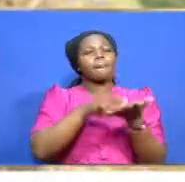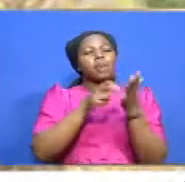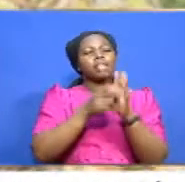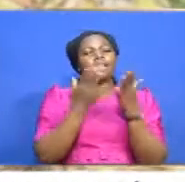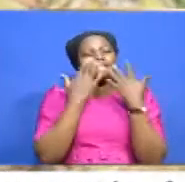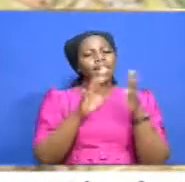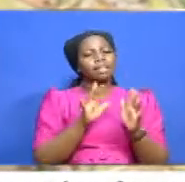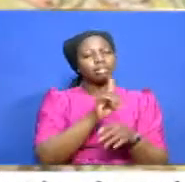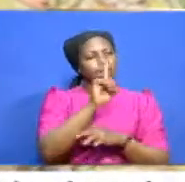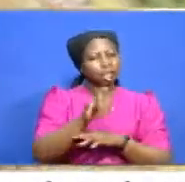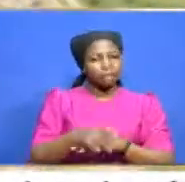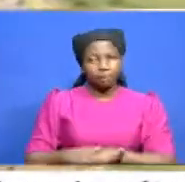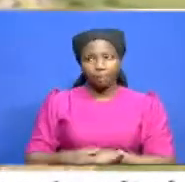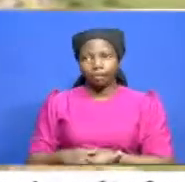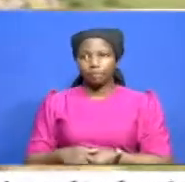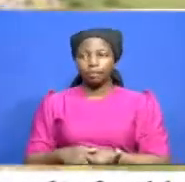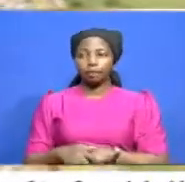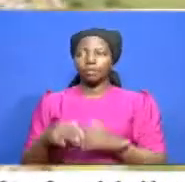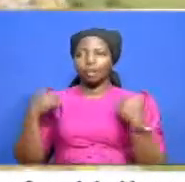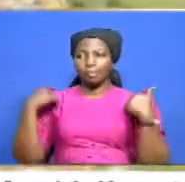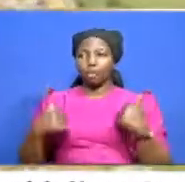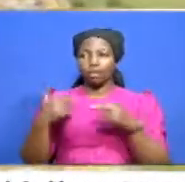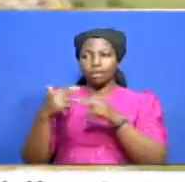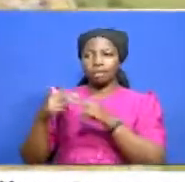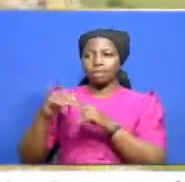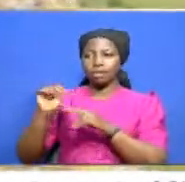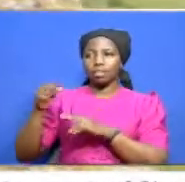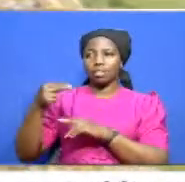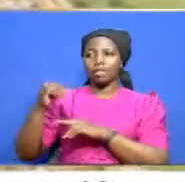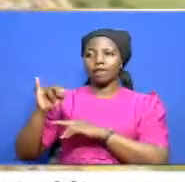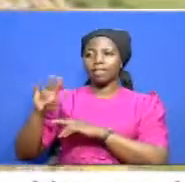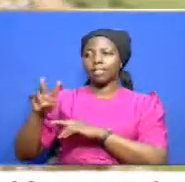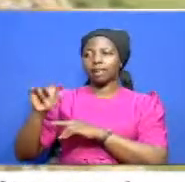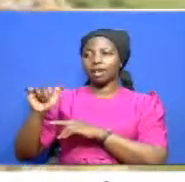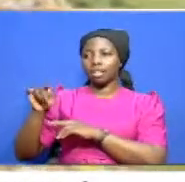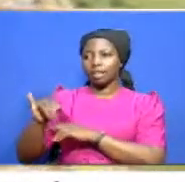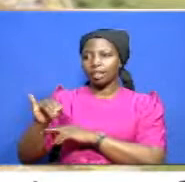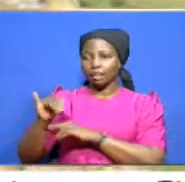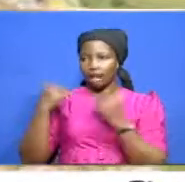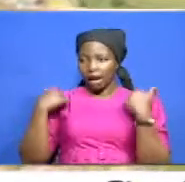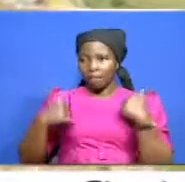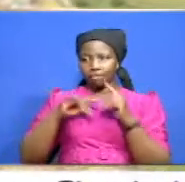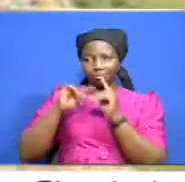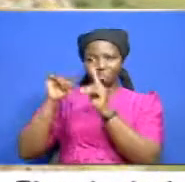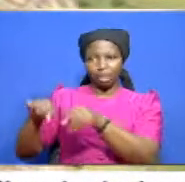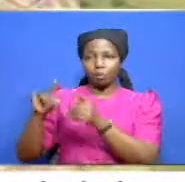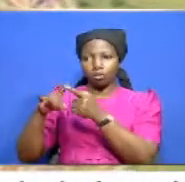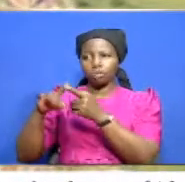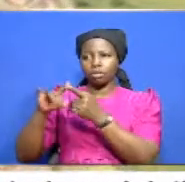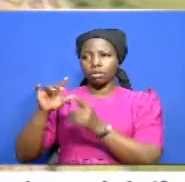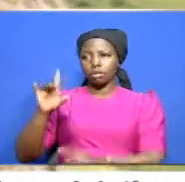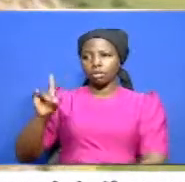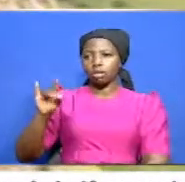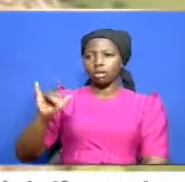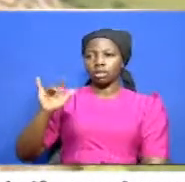Kwa majina ni Constance Shivati, niko hapa Digrikani Primary, ambapo